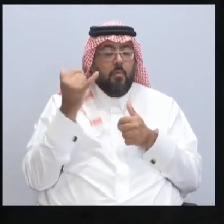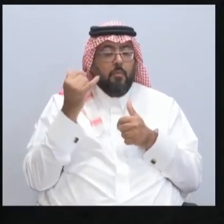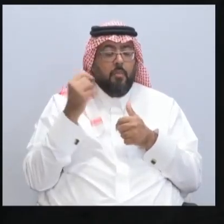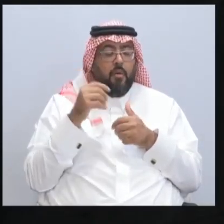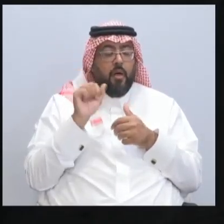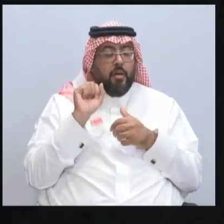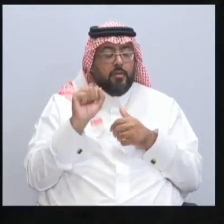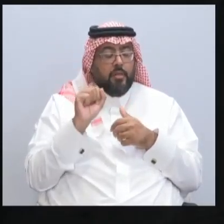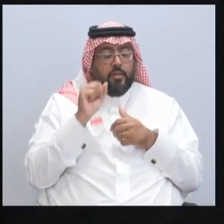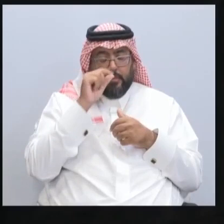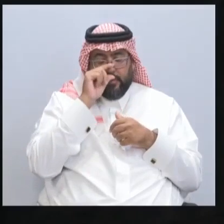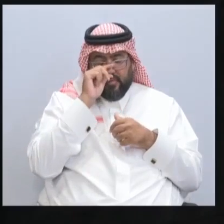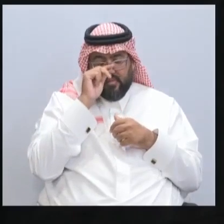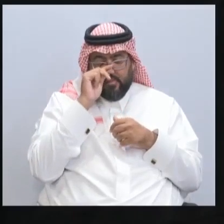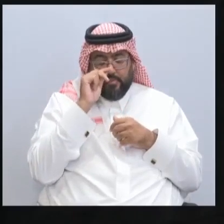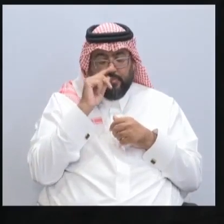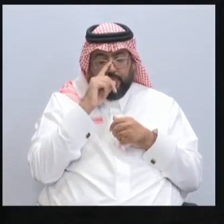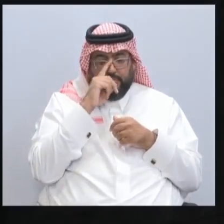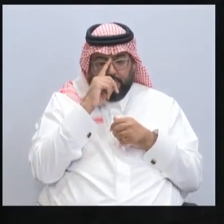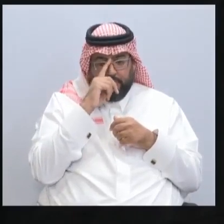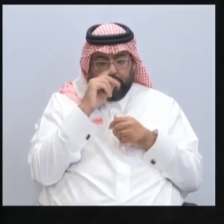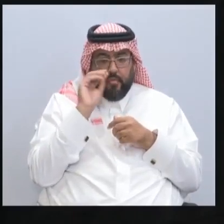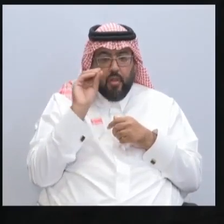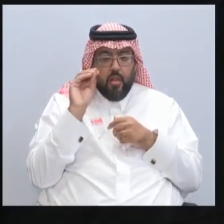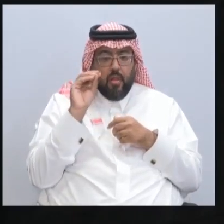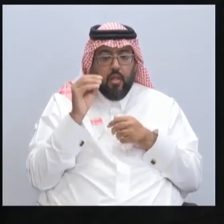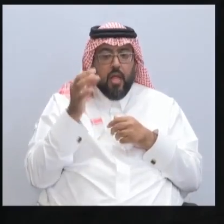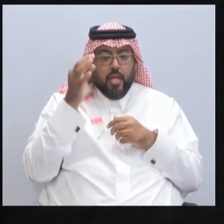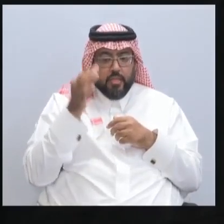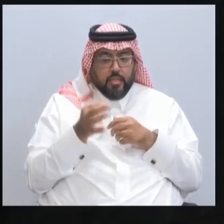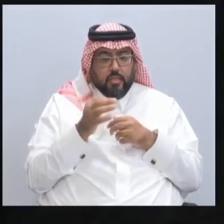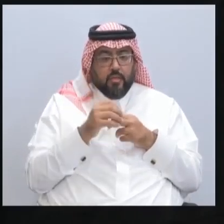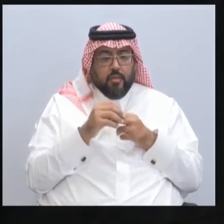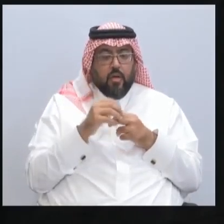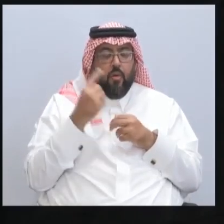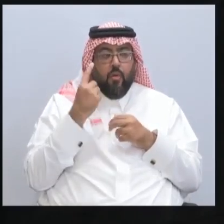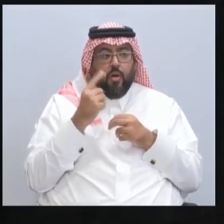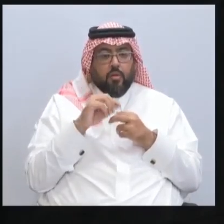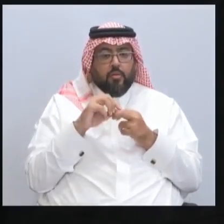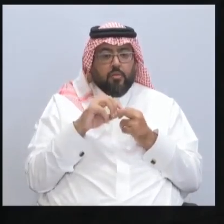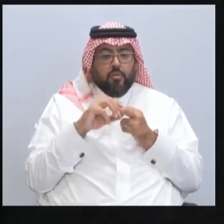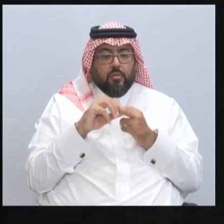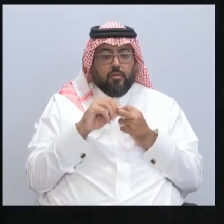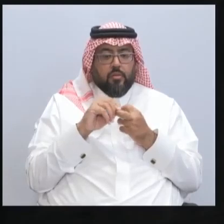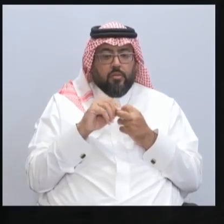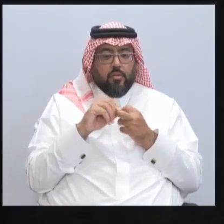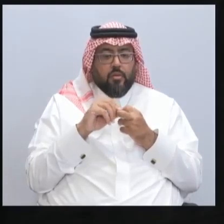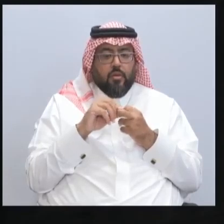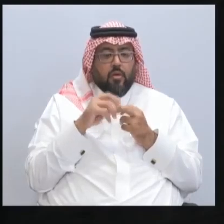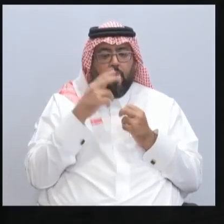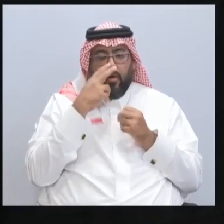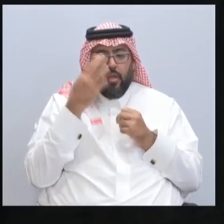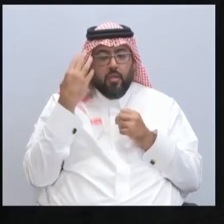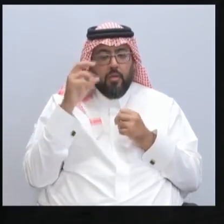هذه الخصائص كذلك ذكر ان اصولهم واحده وهو الى